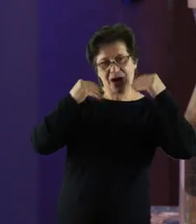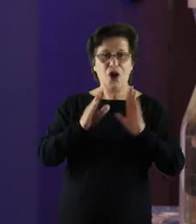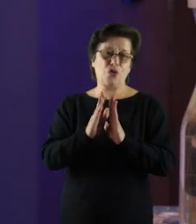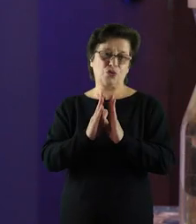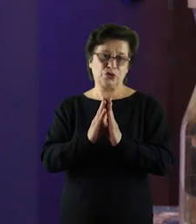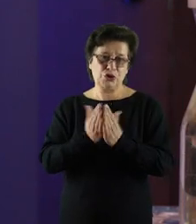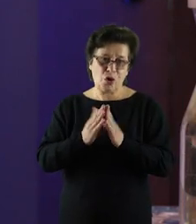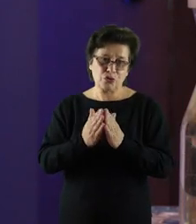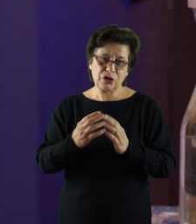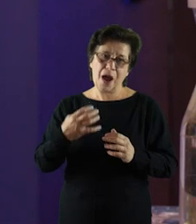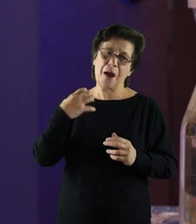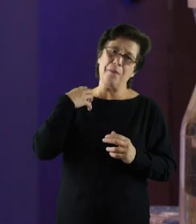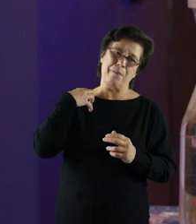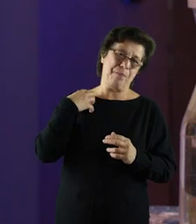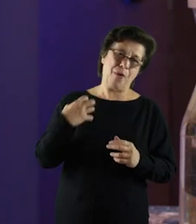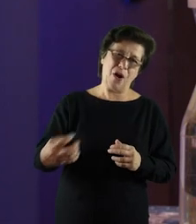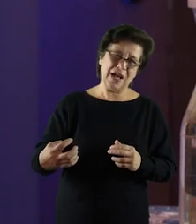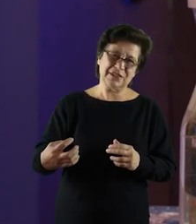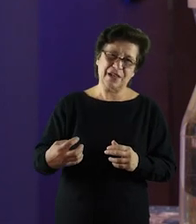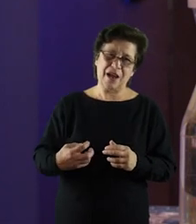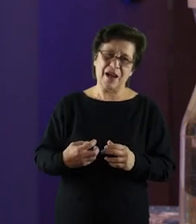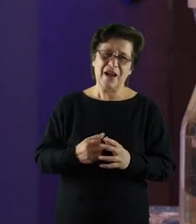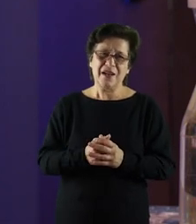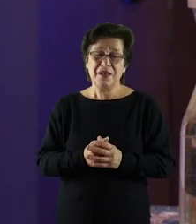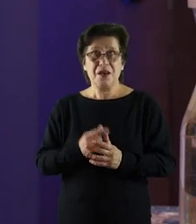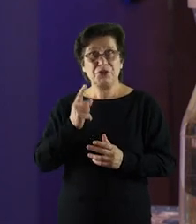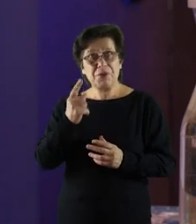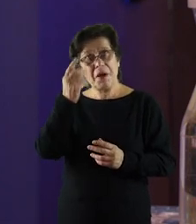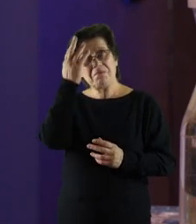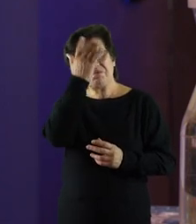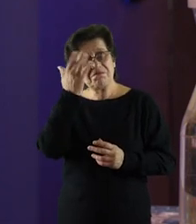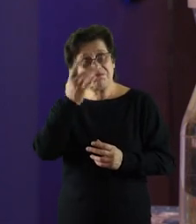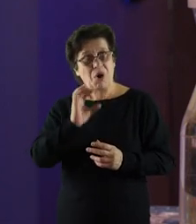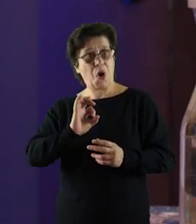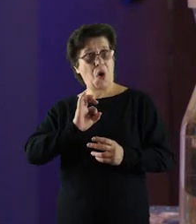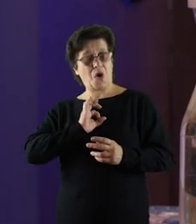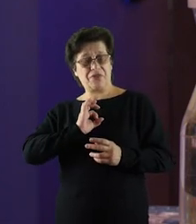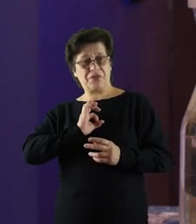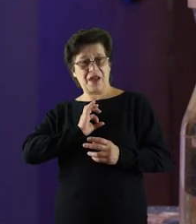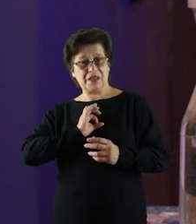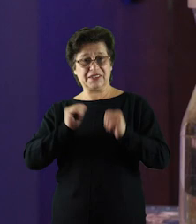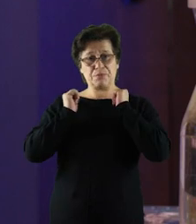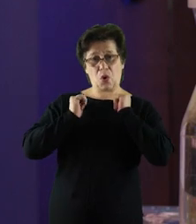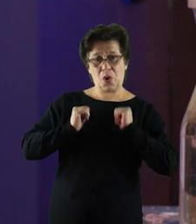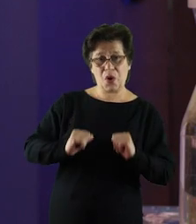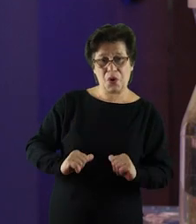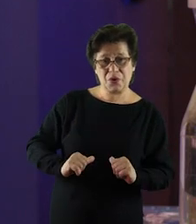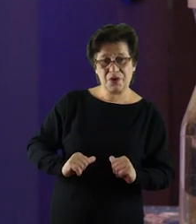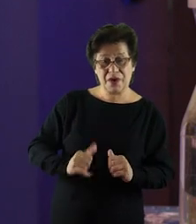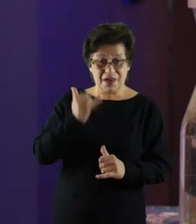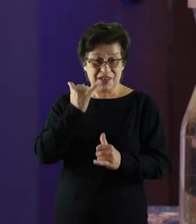Książka wzbogaca najbardziej, wymaga od nas intuicji, wymaga od nas pokory i jeżeli